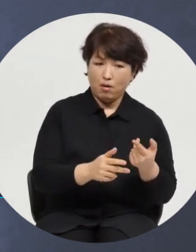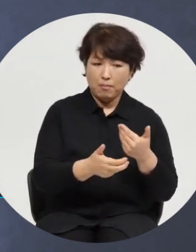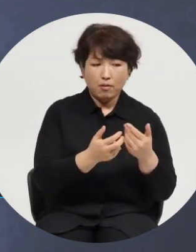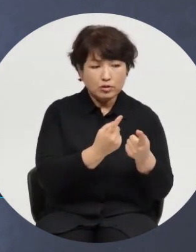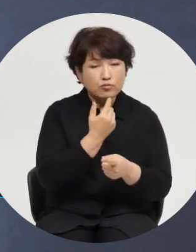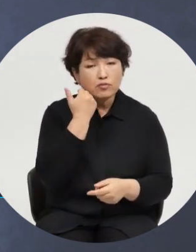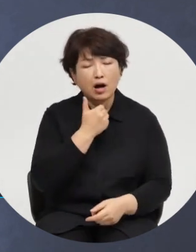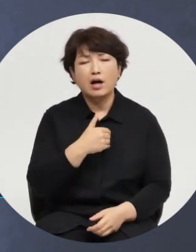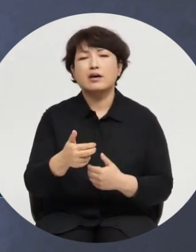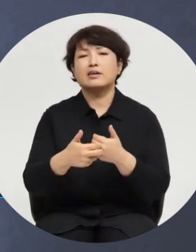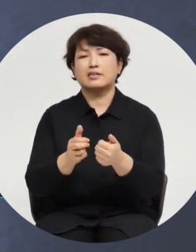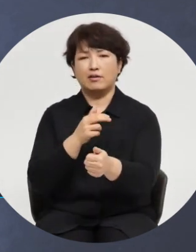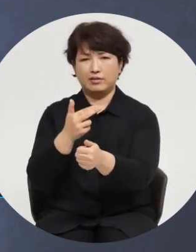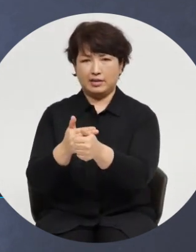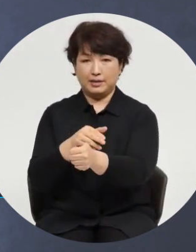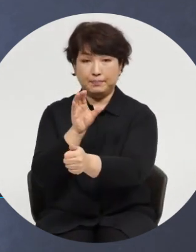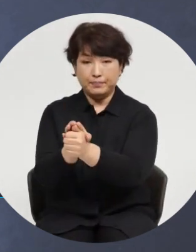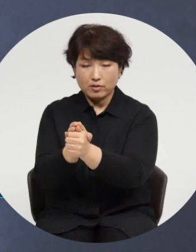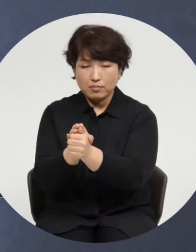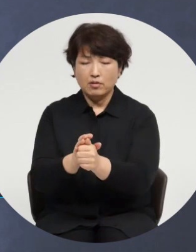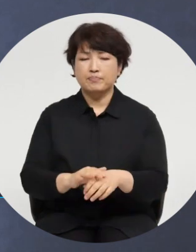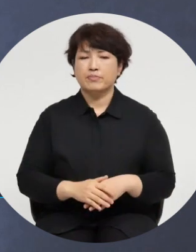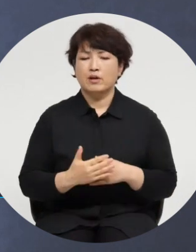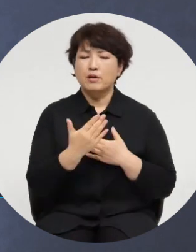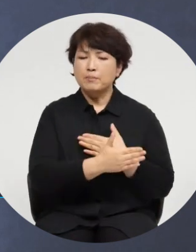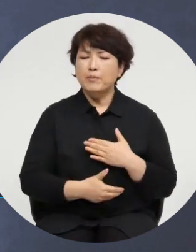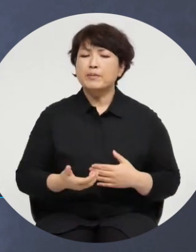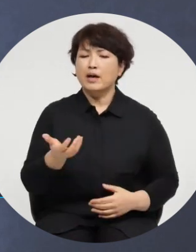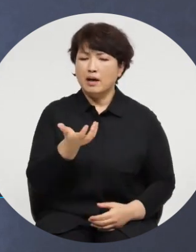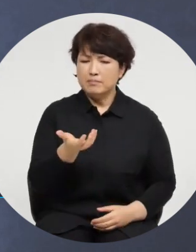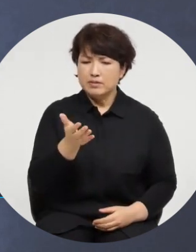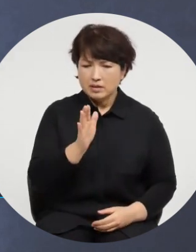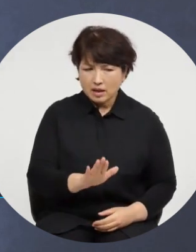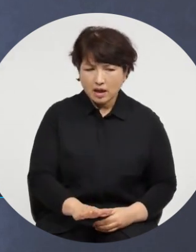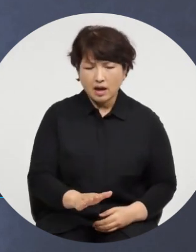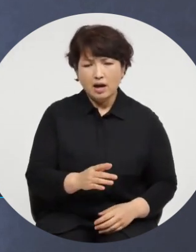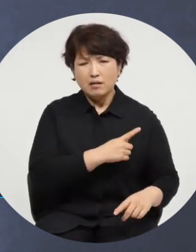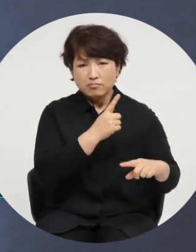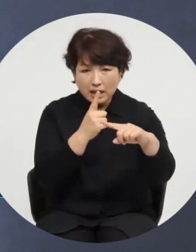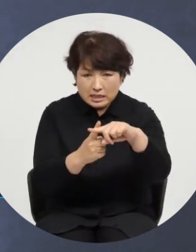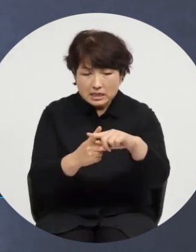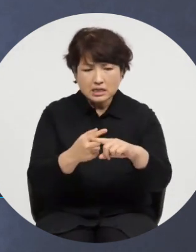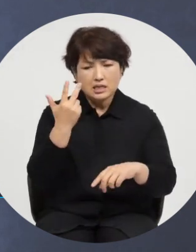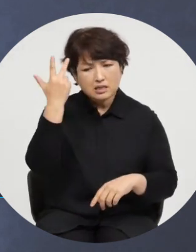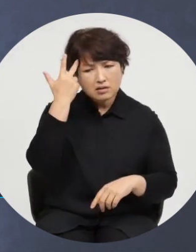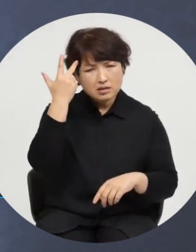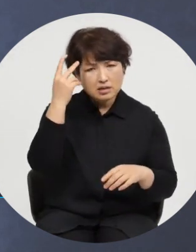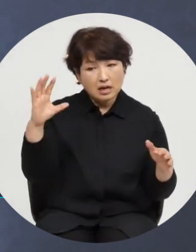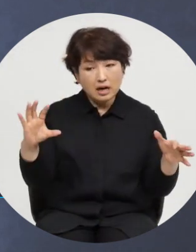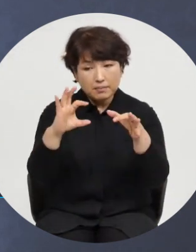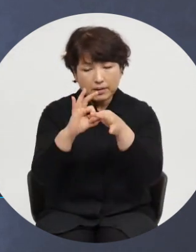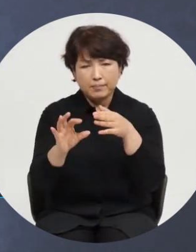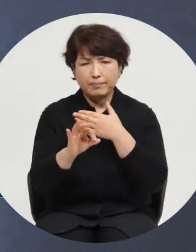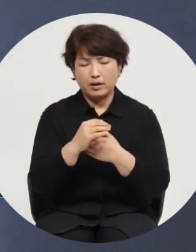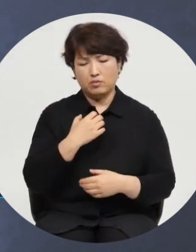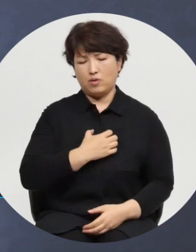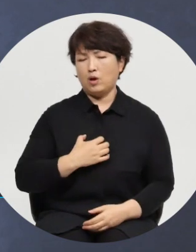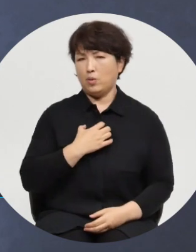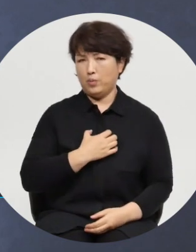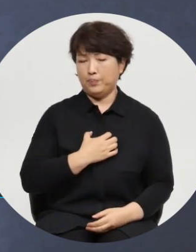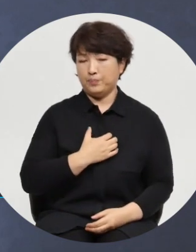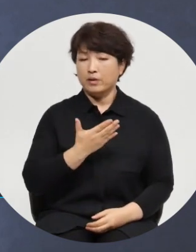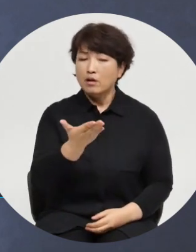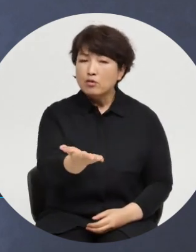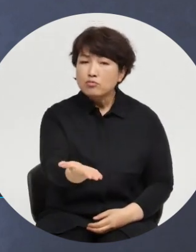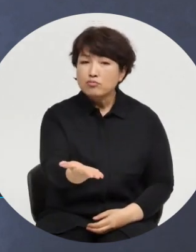몸이 아픈 거고 몸이 아픈건 나서는 건 누구나 쓴다 의사가 할 일이고 몸이 아픈 데 따른 평이 정신적으로